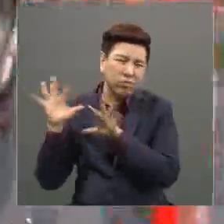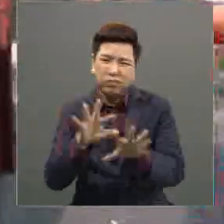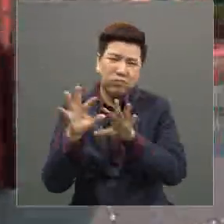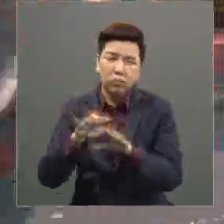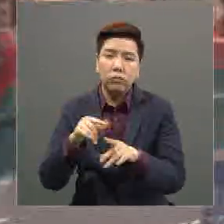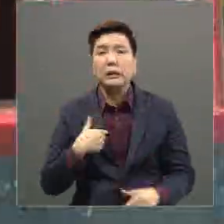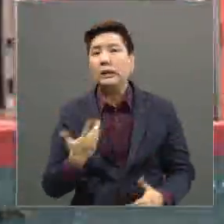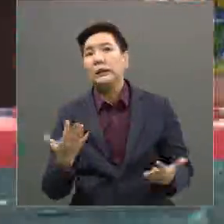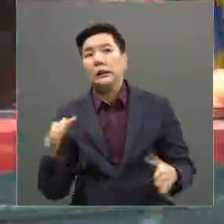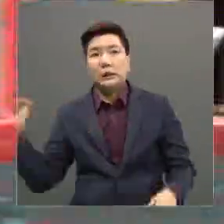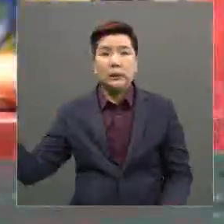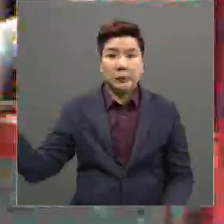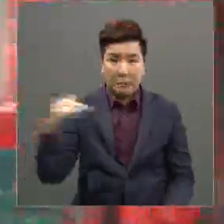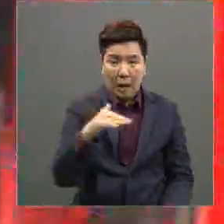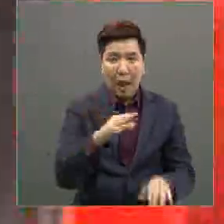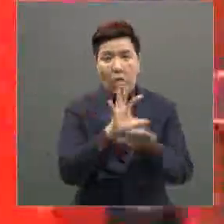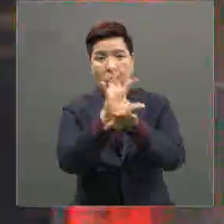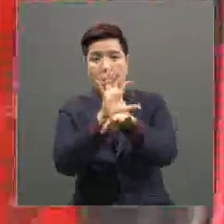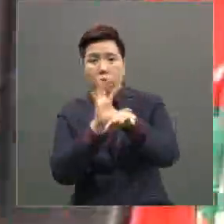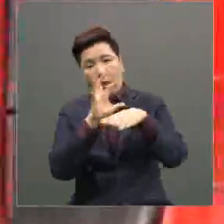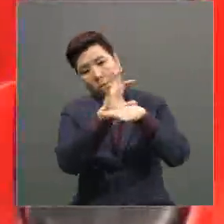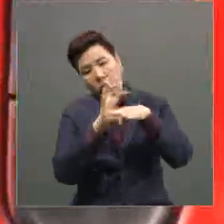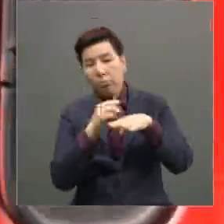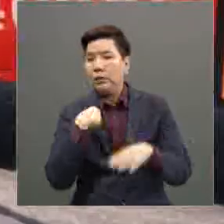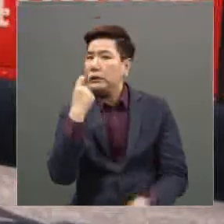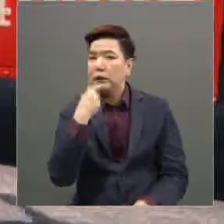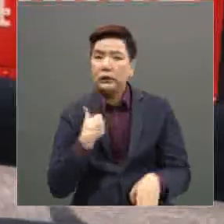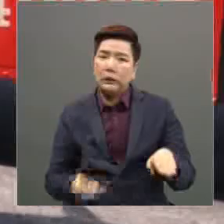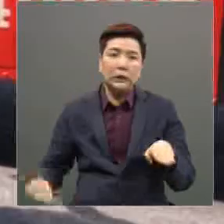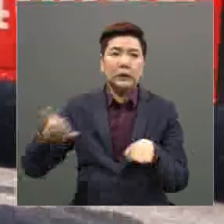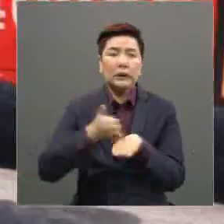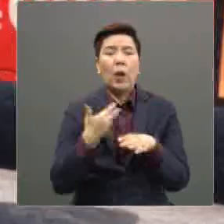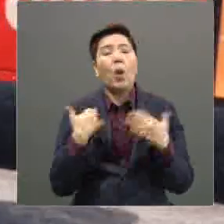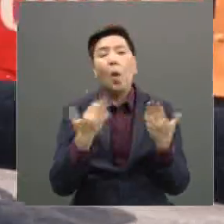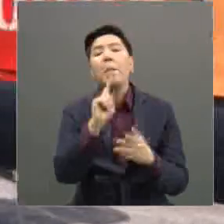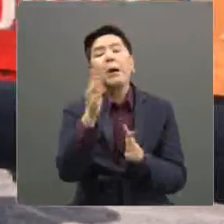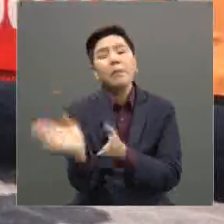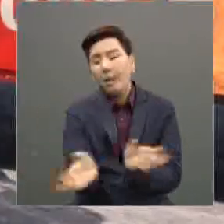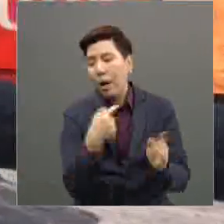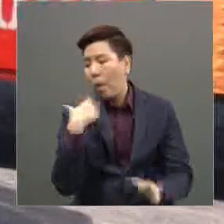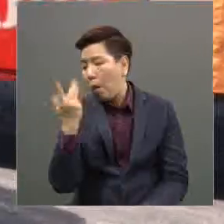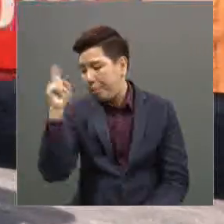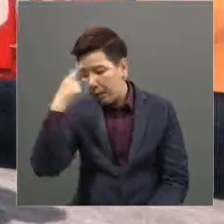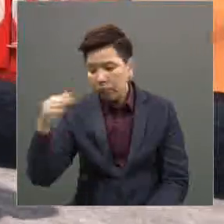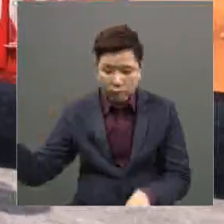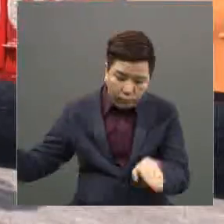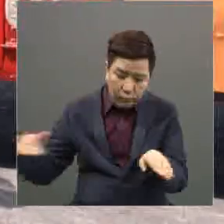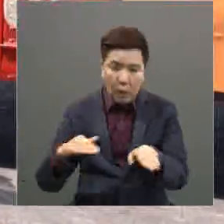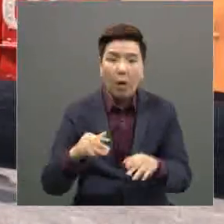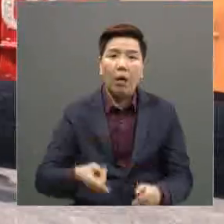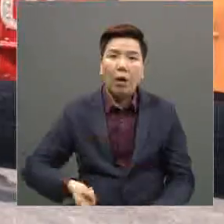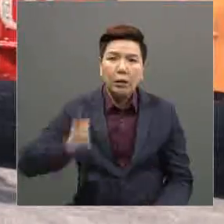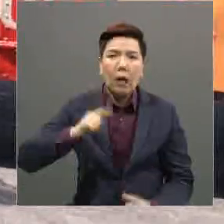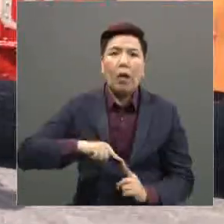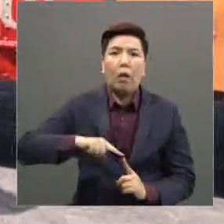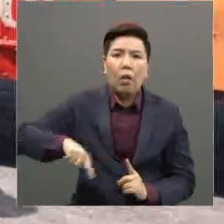ยอะบางทีคือรถมาแล้วนะแต่เต็มแล้วอะเราไม่สามารถที่จะขึ้นได้เราต้องรอสายเดิมเนี่ย คันถัดไป ซึ่ง มันก็จะมีรอบของเ